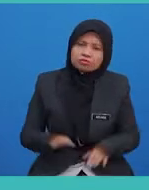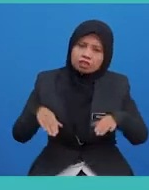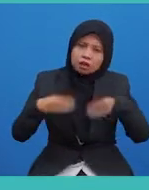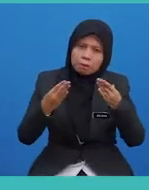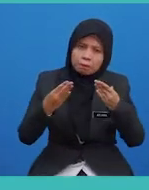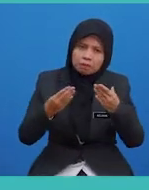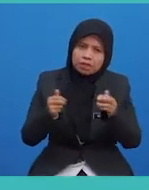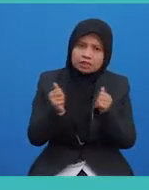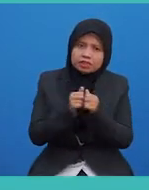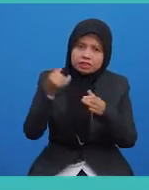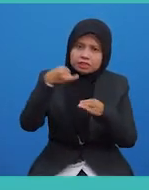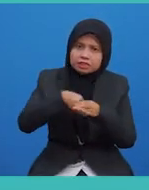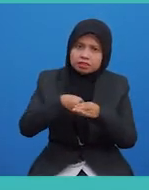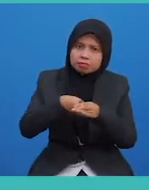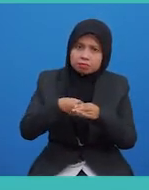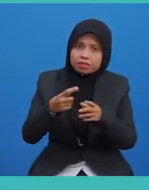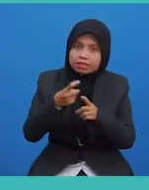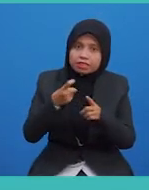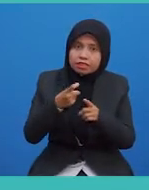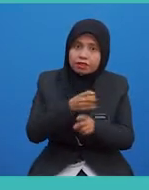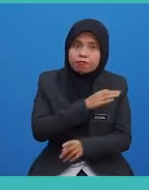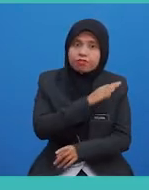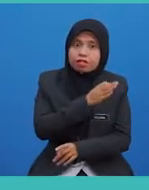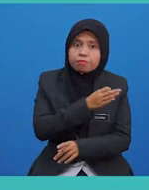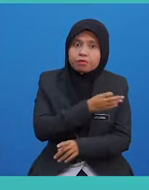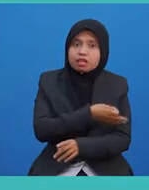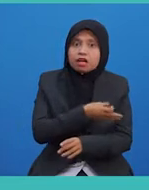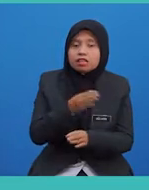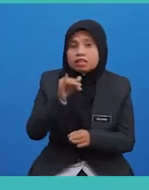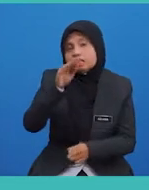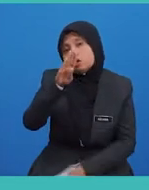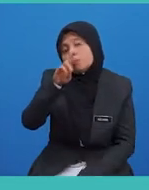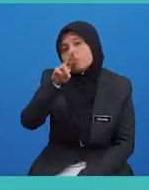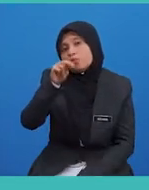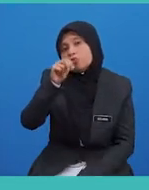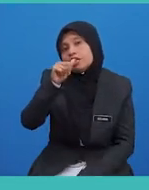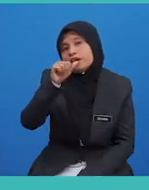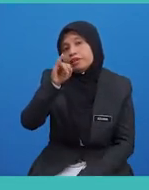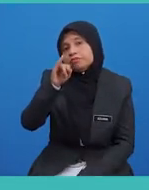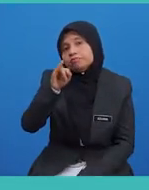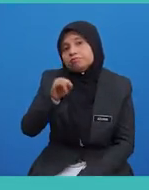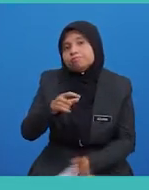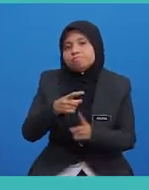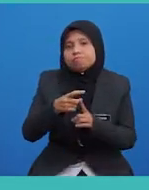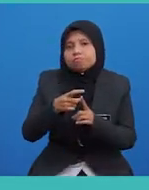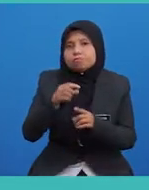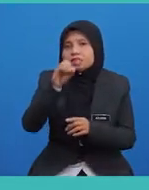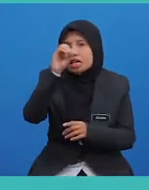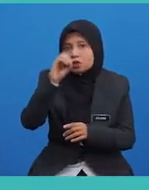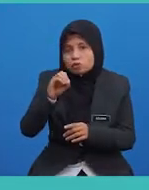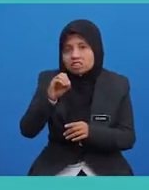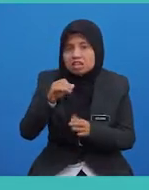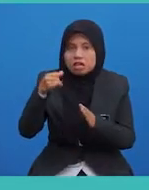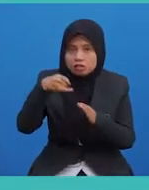Bagaimana dengan import dari negara Filipina dan Brunei? Ya, peratus import dari negara-negara ini menunjukkan